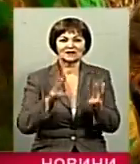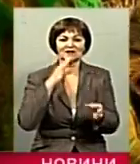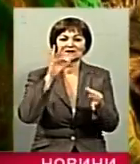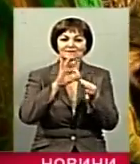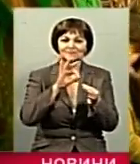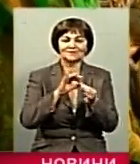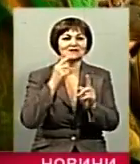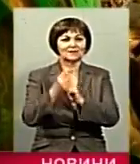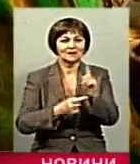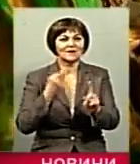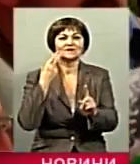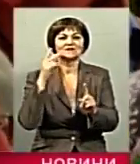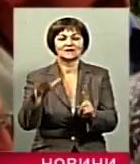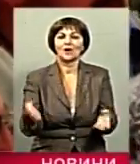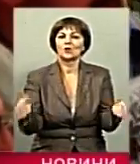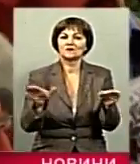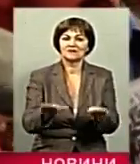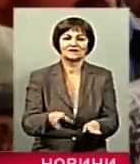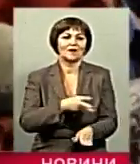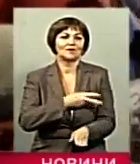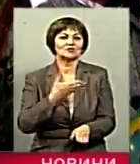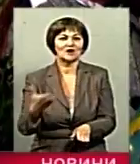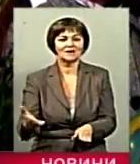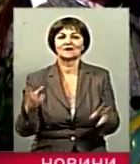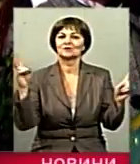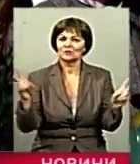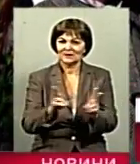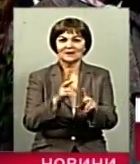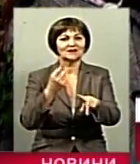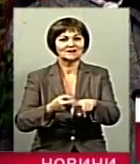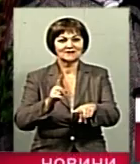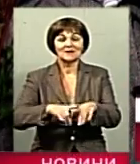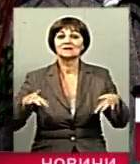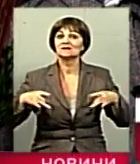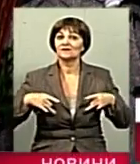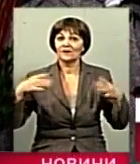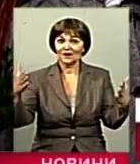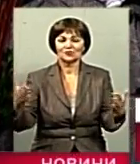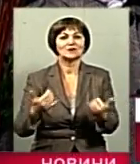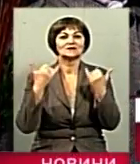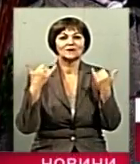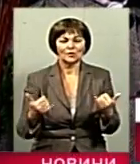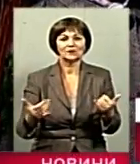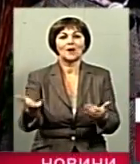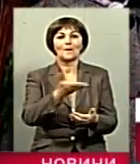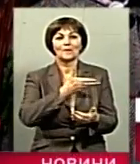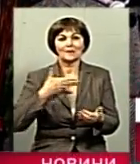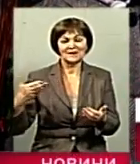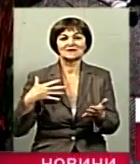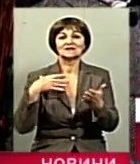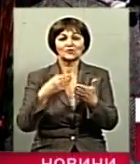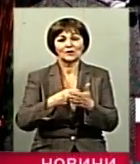змінювалась, незмінним залишається бажання зустріти це свято. Сьогодні ми також своїми гріхами розпинаємо